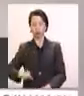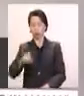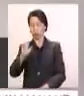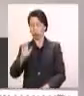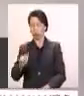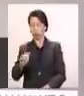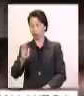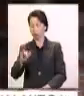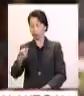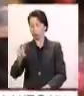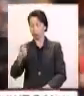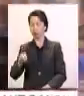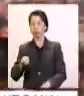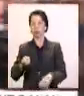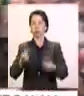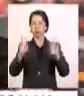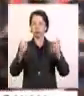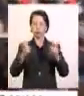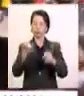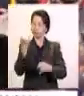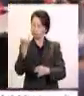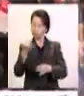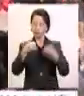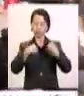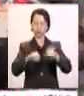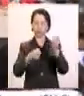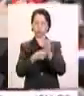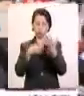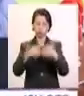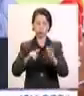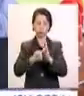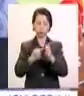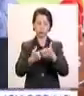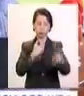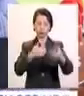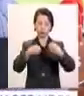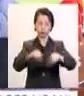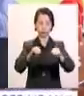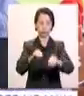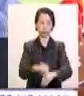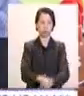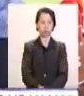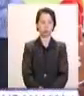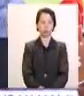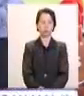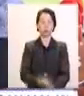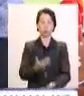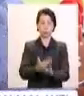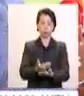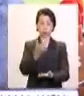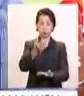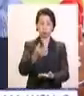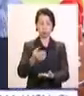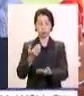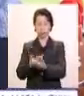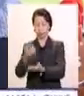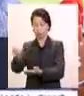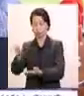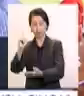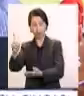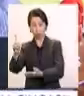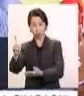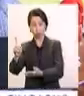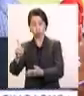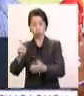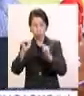Ramalingam, isu ulat tiket ini telah pun berlaku sebelum penjualan tiket bermula lagi. Ulat tiket beli satu tiket, boleh jual satu tiket. So dia